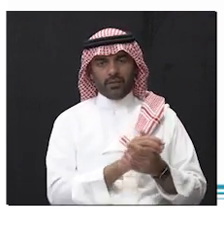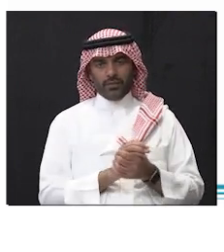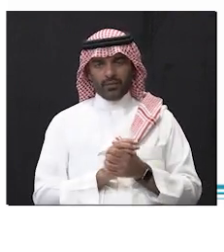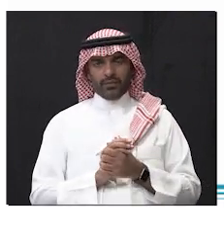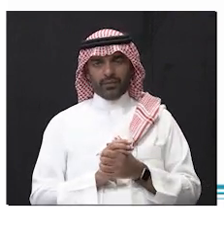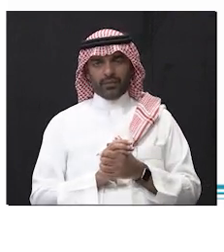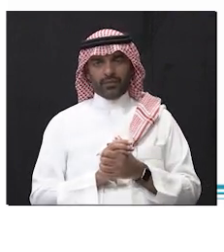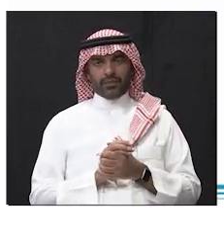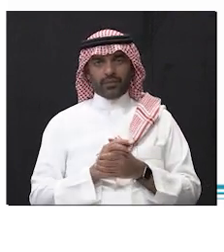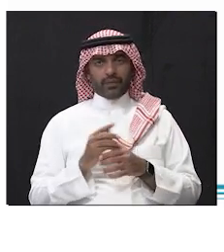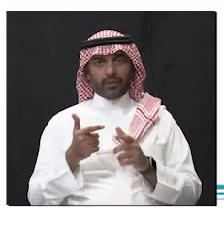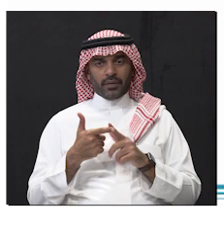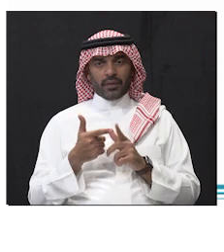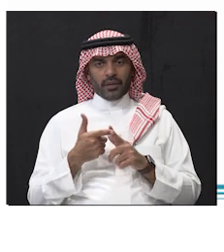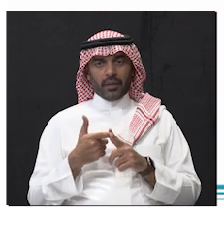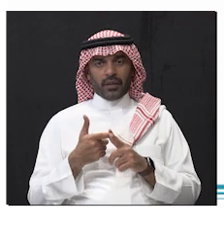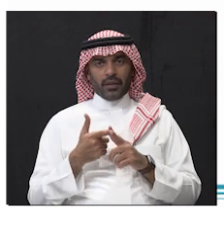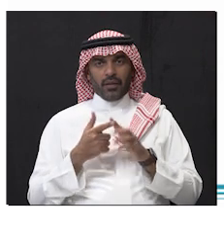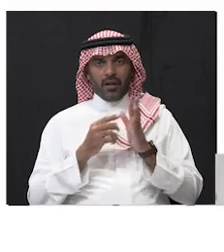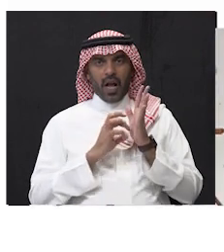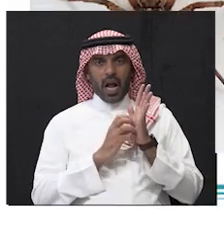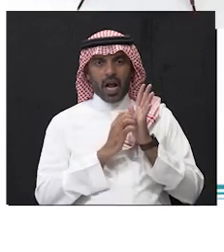يتكون جسم العنكبيات من،